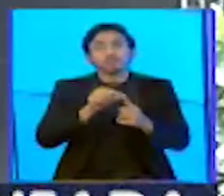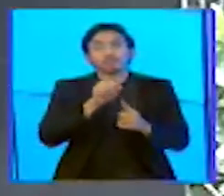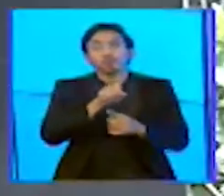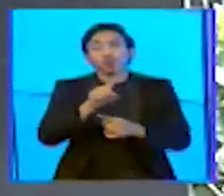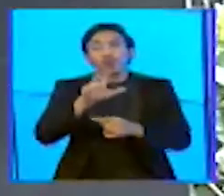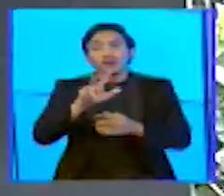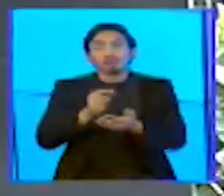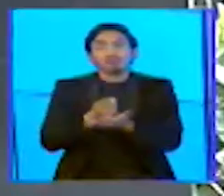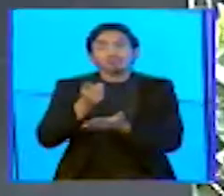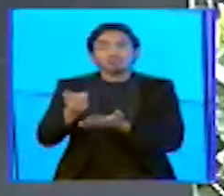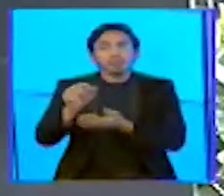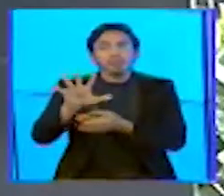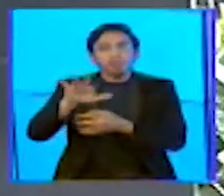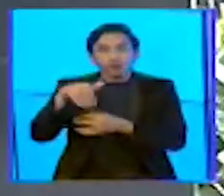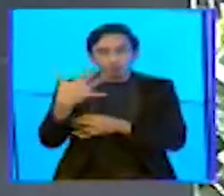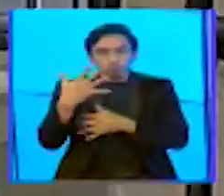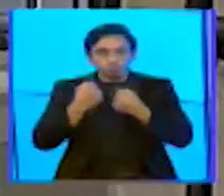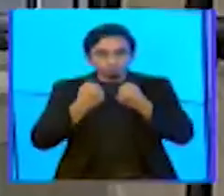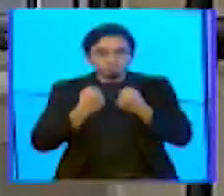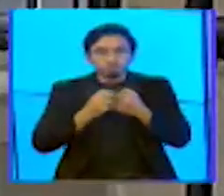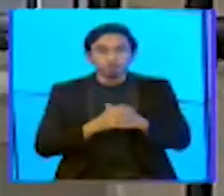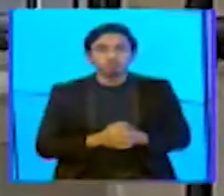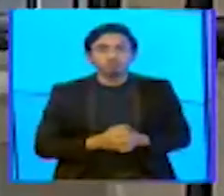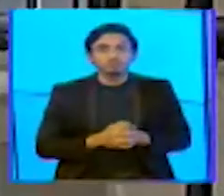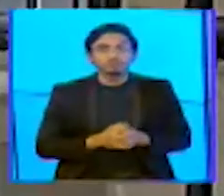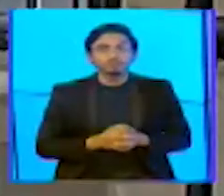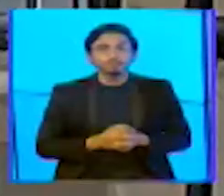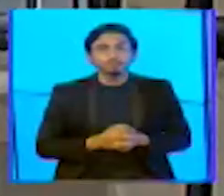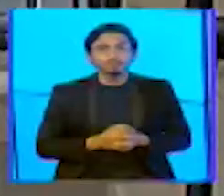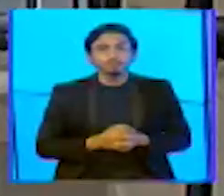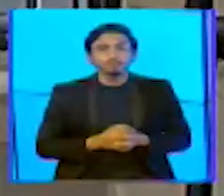penjara. Dari Jakarta, Tim Liputan iNews melaporkan.